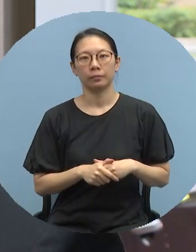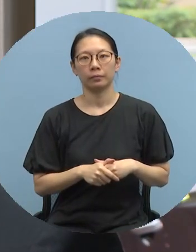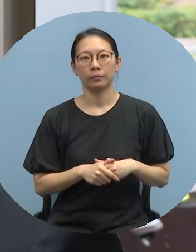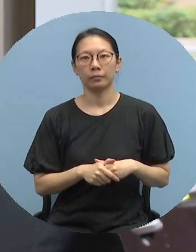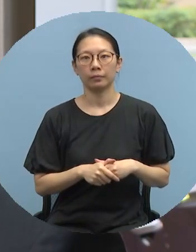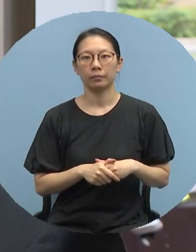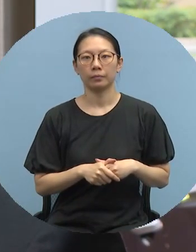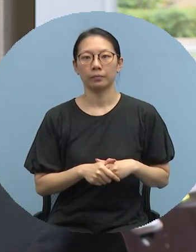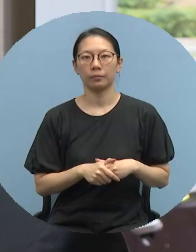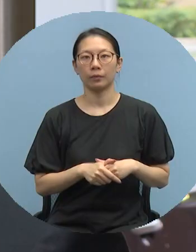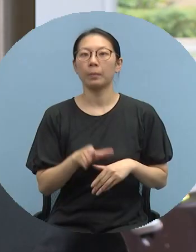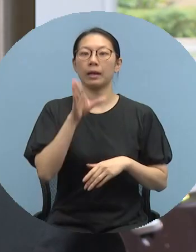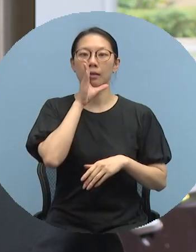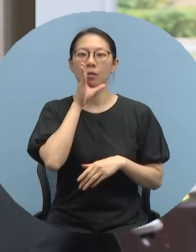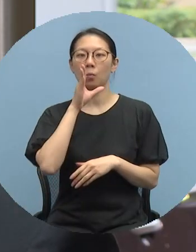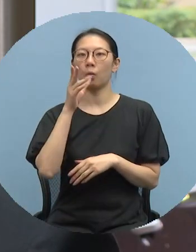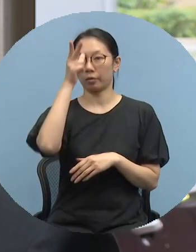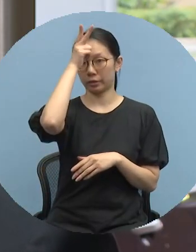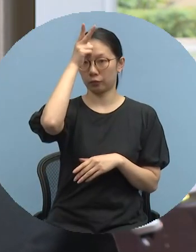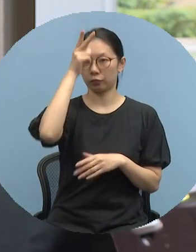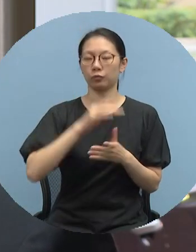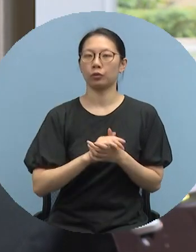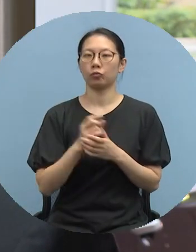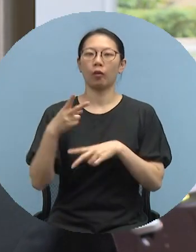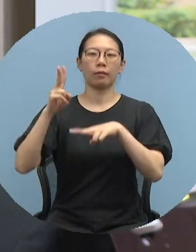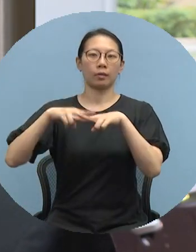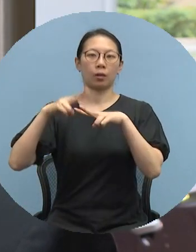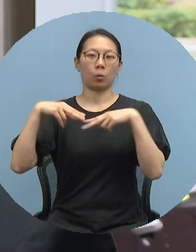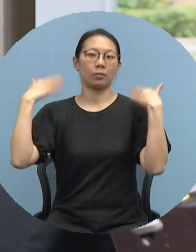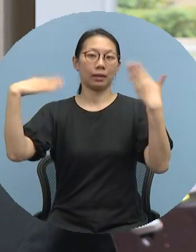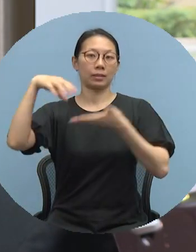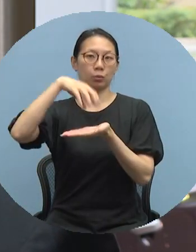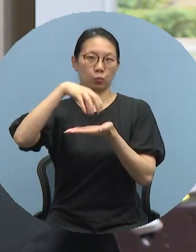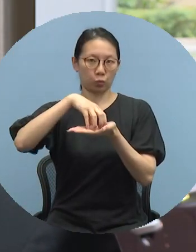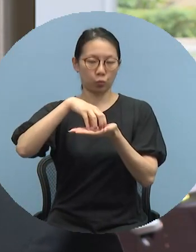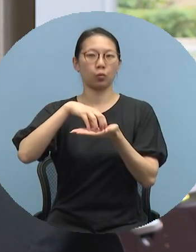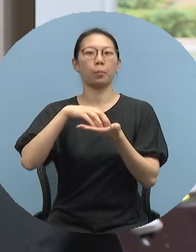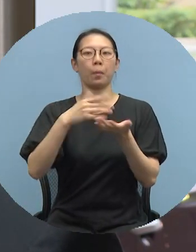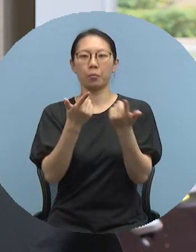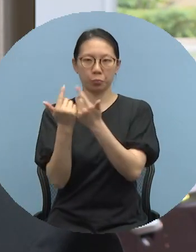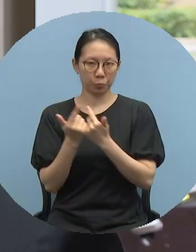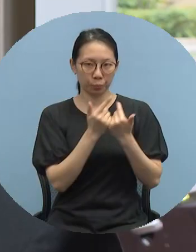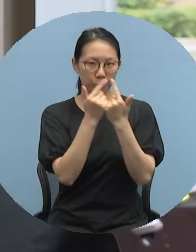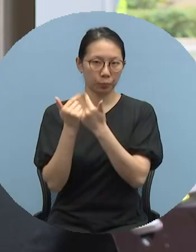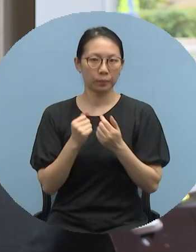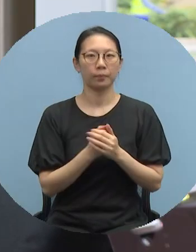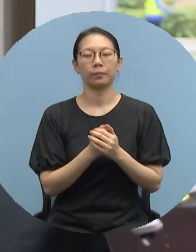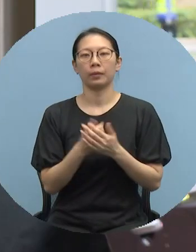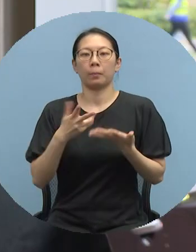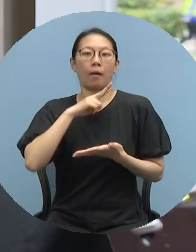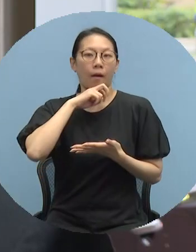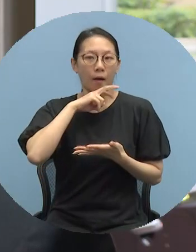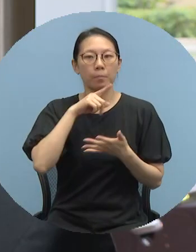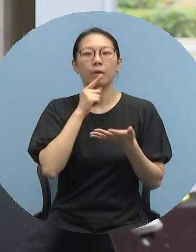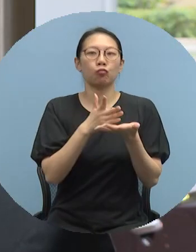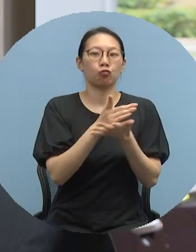喺我哋嘅泰國有關當局同埋喺我哋嘅國家嘅大使館嘅協調底下咧，有我哋專責組嘅同